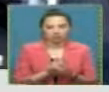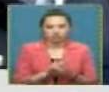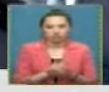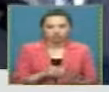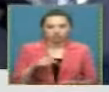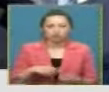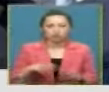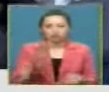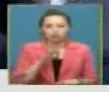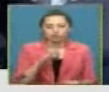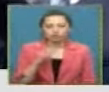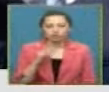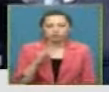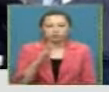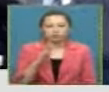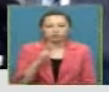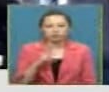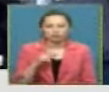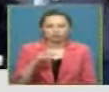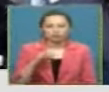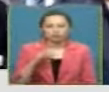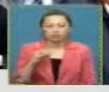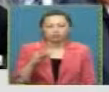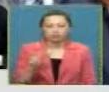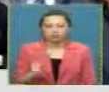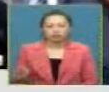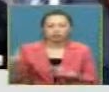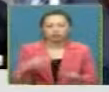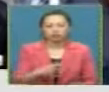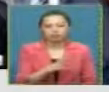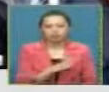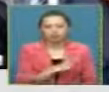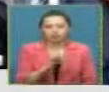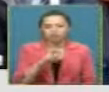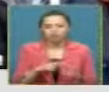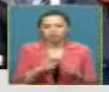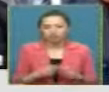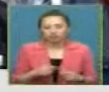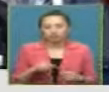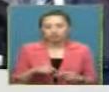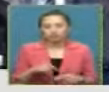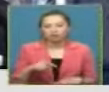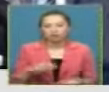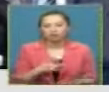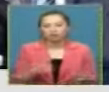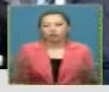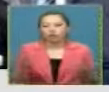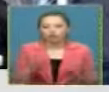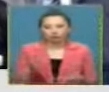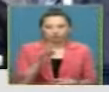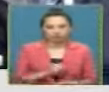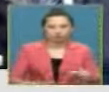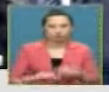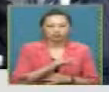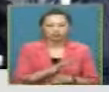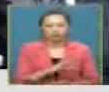бізге Шымкентке Давид Петриашвили деген УЕФА-дан өкіл келіп, осы мәселелер бойынша қандай дайындалуы бар, қандай кемшіліктер